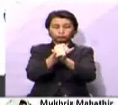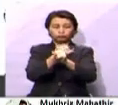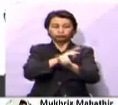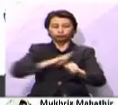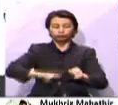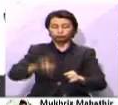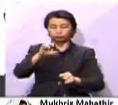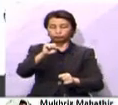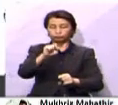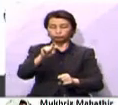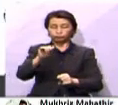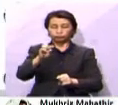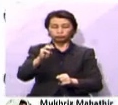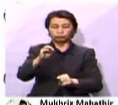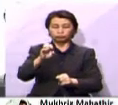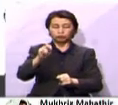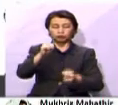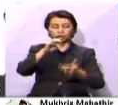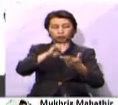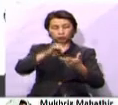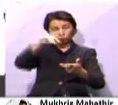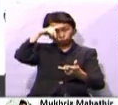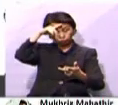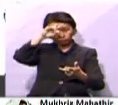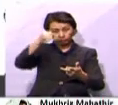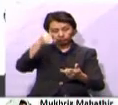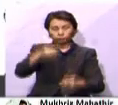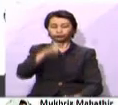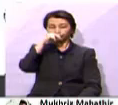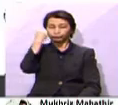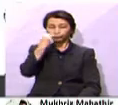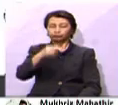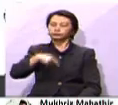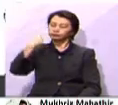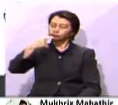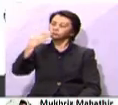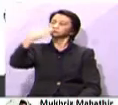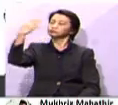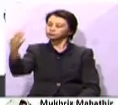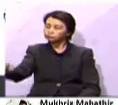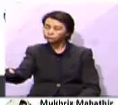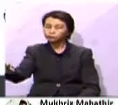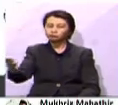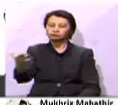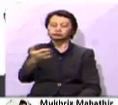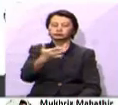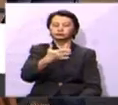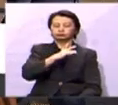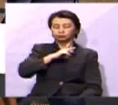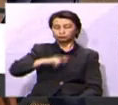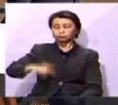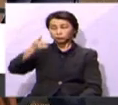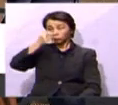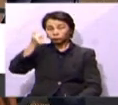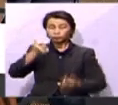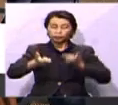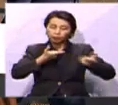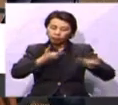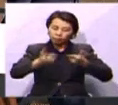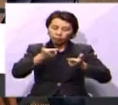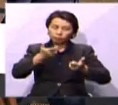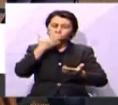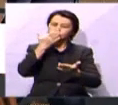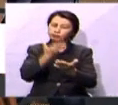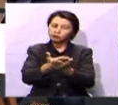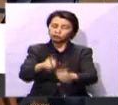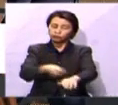Raja Salman di Putrajaya. Datuk Seri Najib melahirkan terima kasih kepada Raja Salman atas layanan istimewa